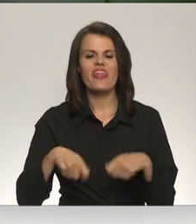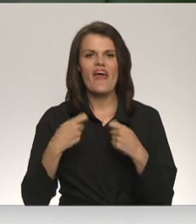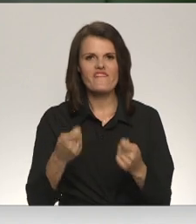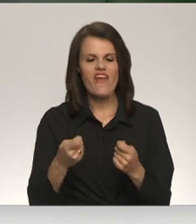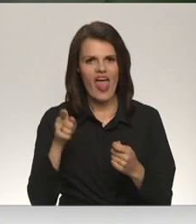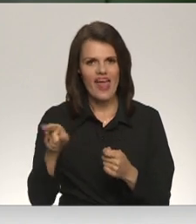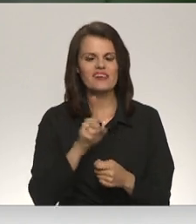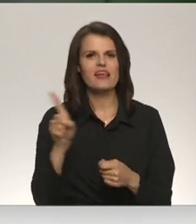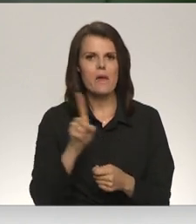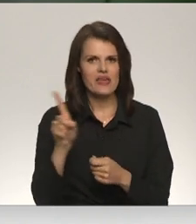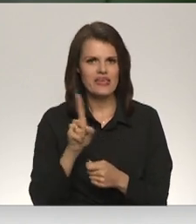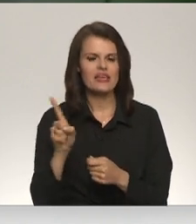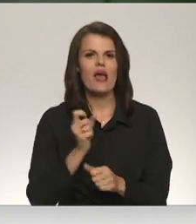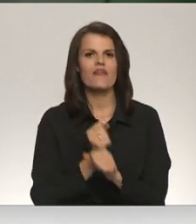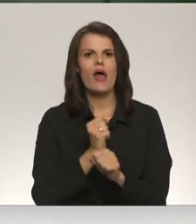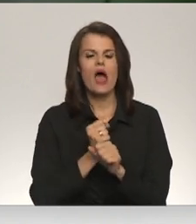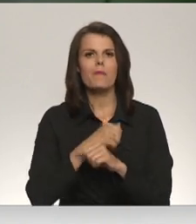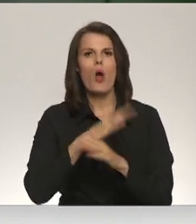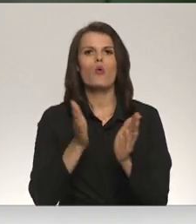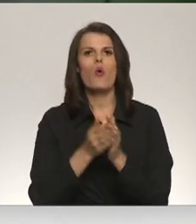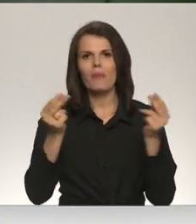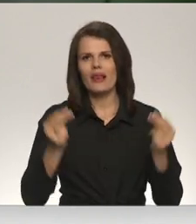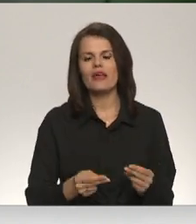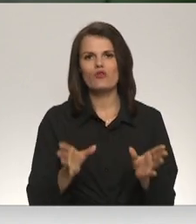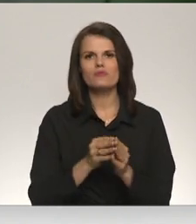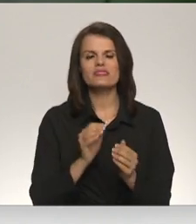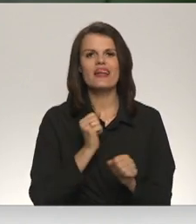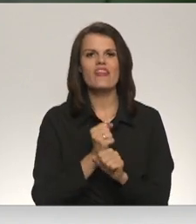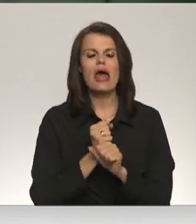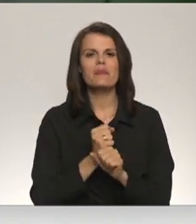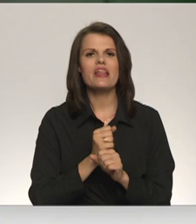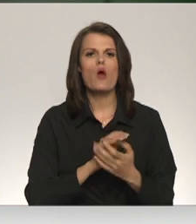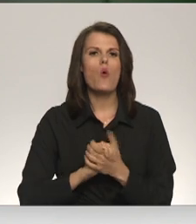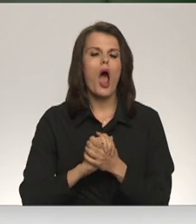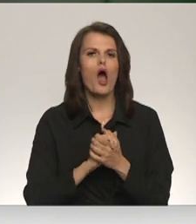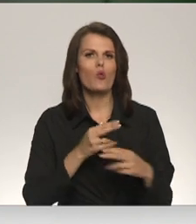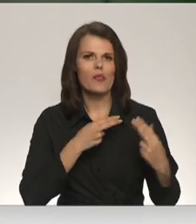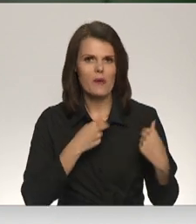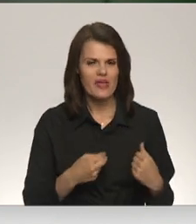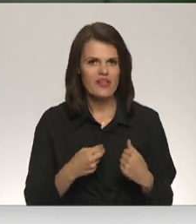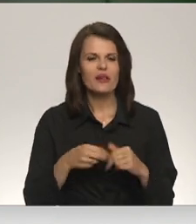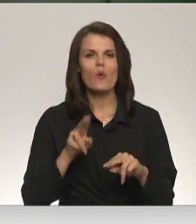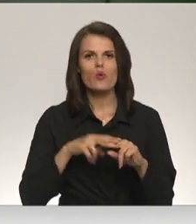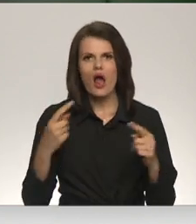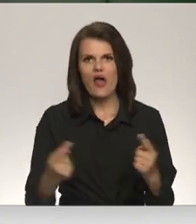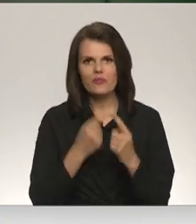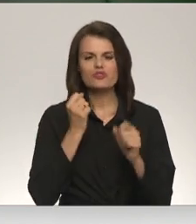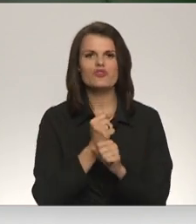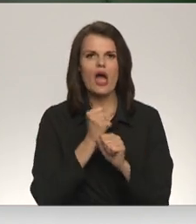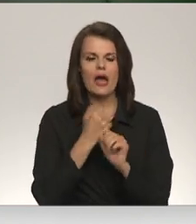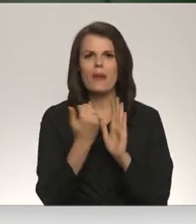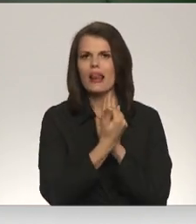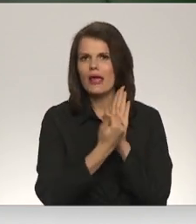darba devējs ir noslēdzis darba koplīgumu ar darbinieku arotbiedrību. Ja? Un atbilstoši darba